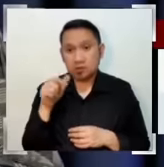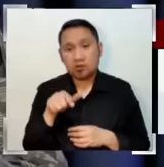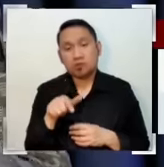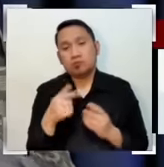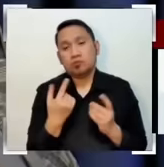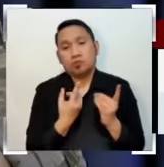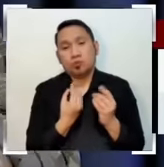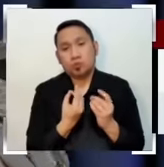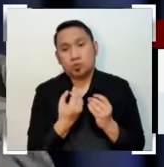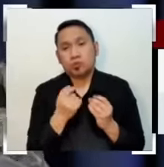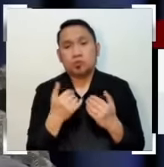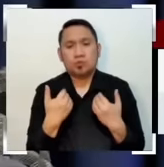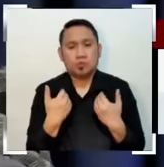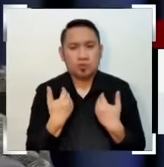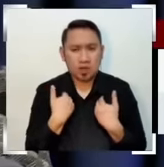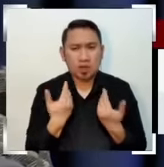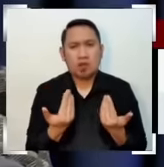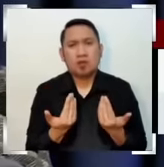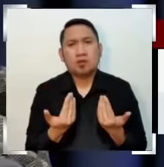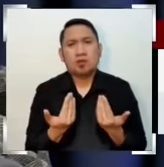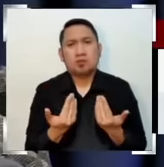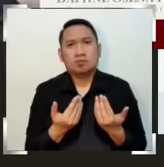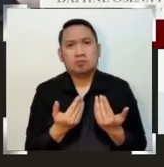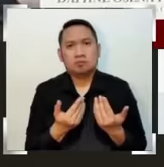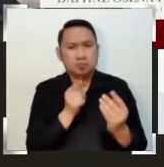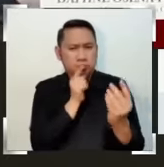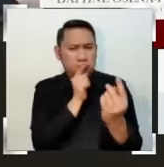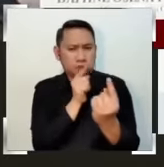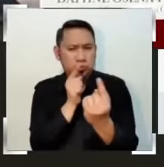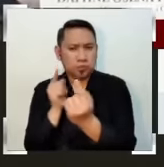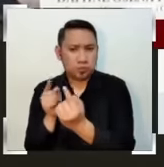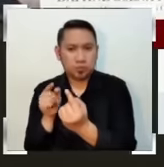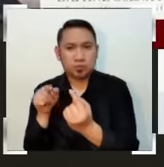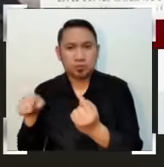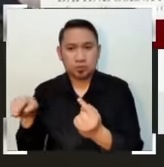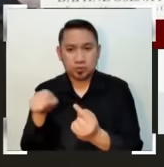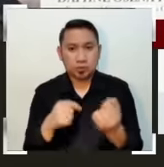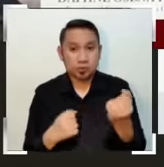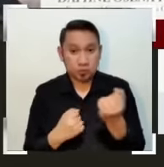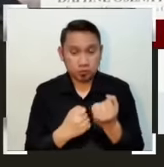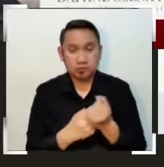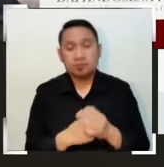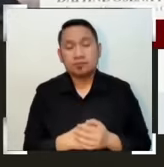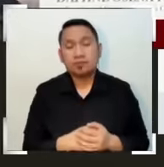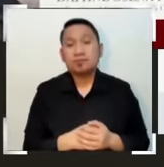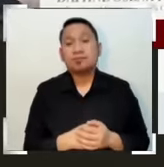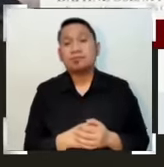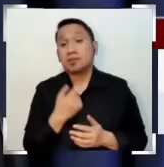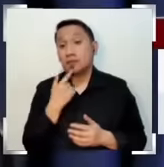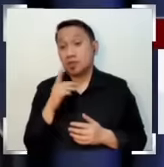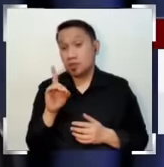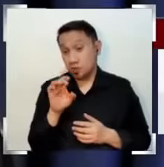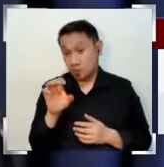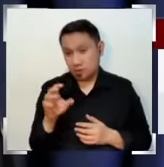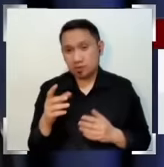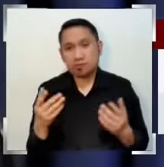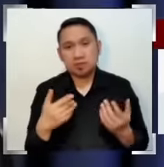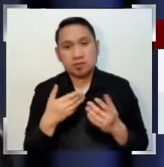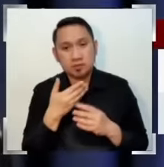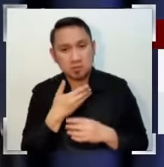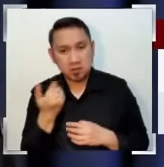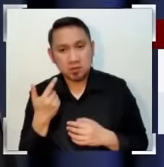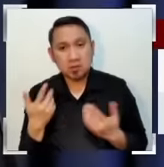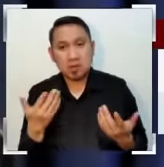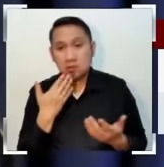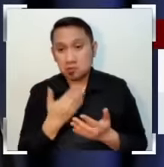to have well-targeted subsidies. Ang magandang balita pa, ayon sa DOE, gumaganda na ang sitwasyon sa supply ng petrolyo, kaya